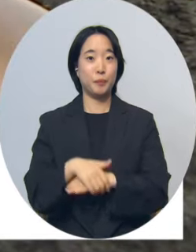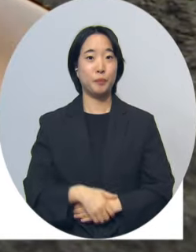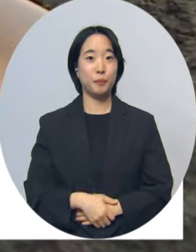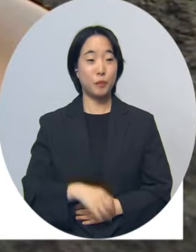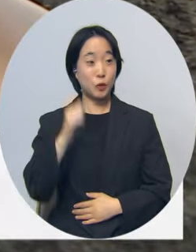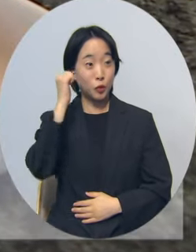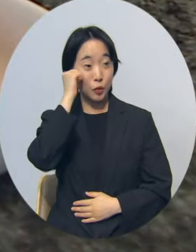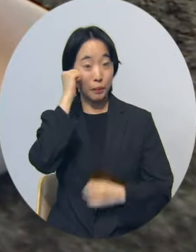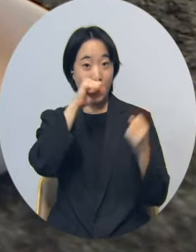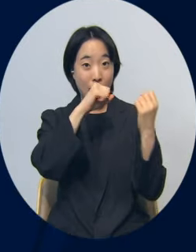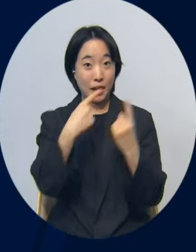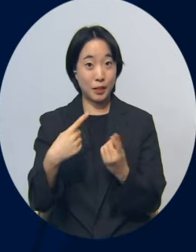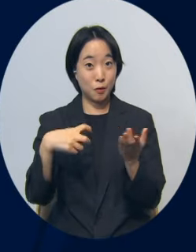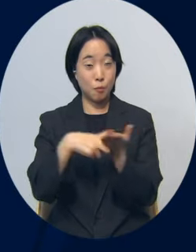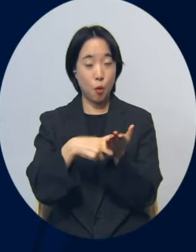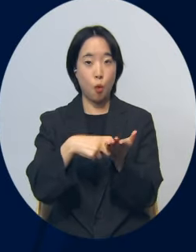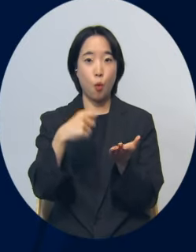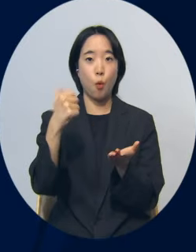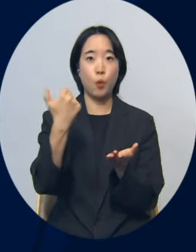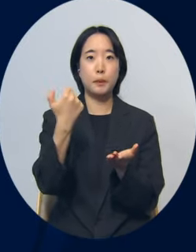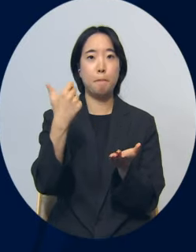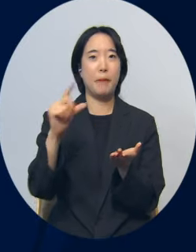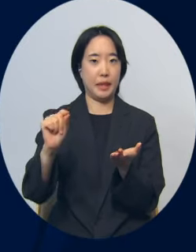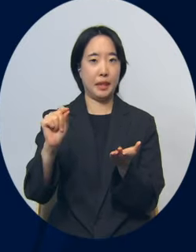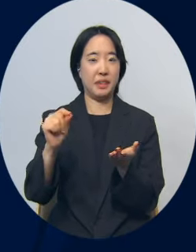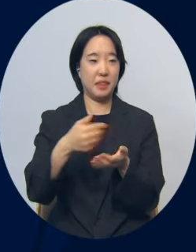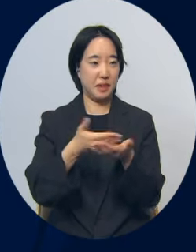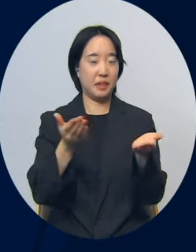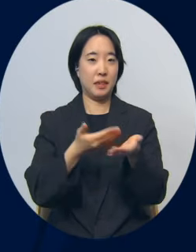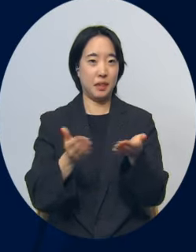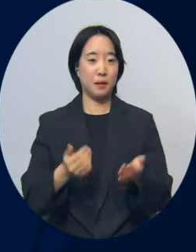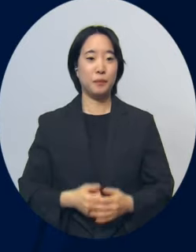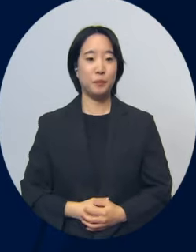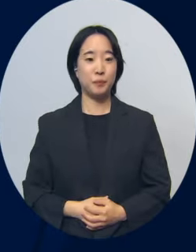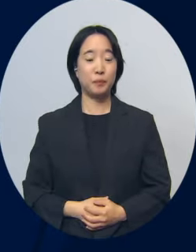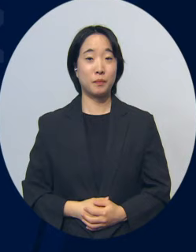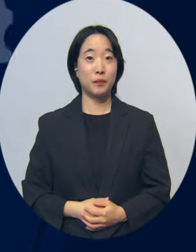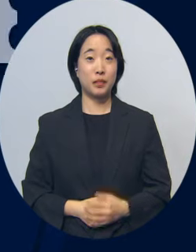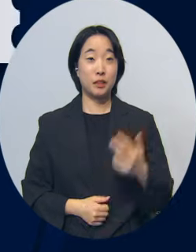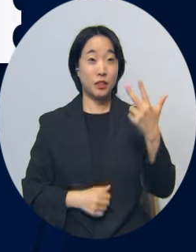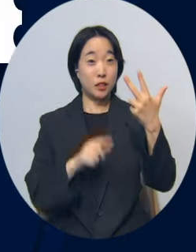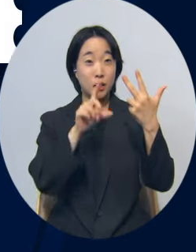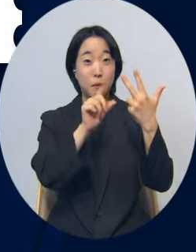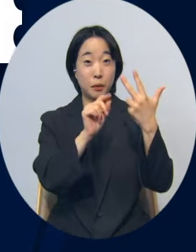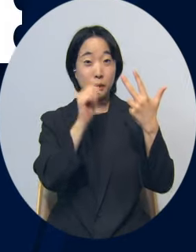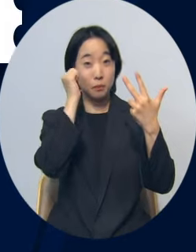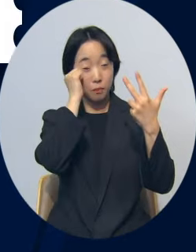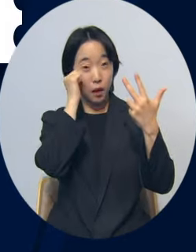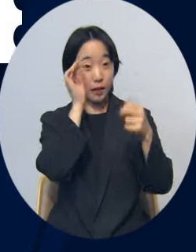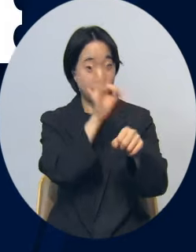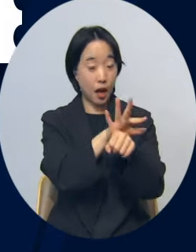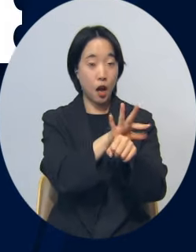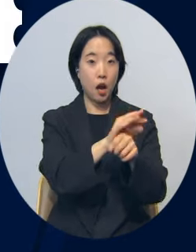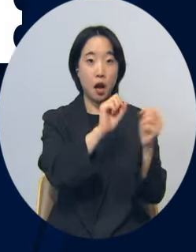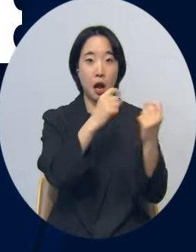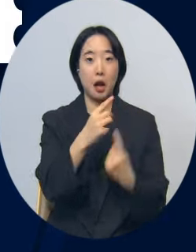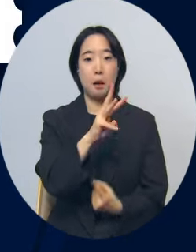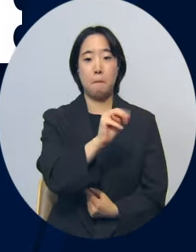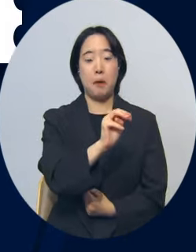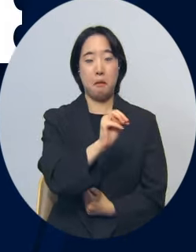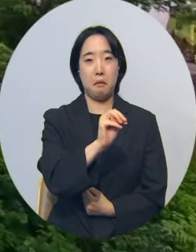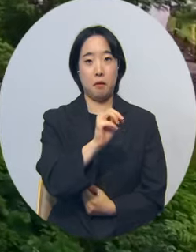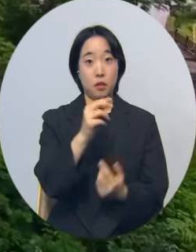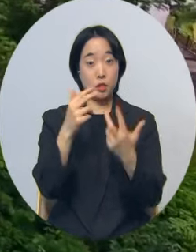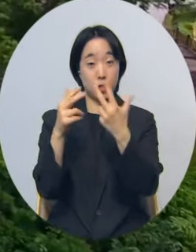50만 장을 배포합니다. 숙박비 할인 쿠폰을 이용하면 7만 원 이상 숙박 예약 시 3만 원을, 7만 원 미만은 2만 원을 아낄 수